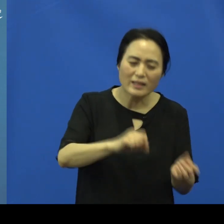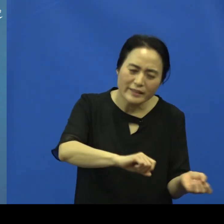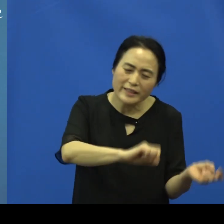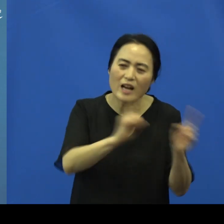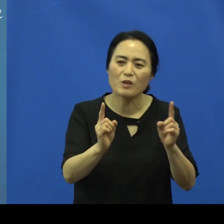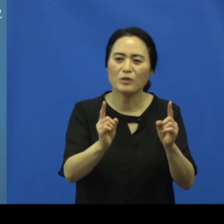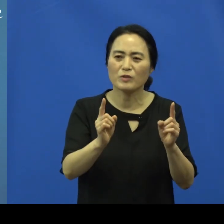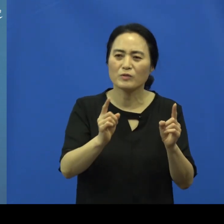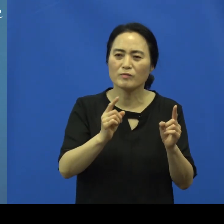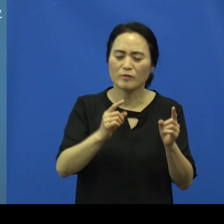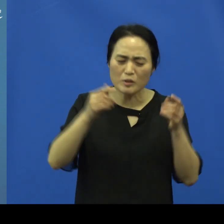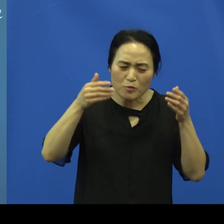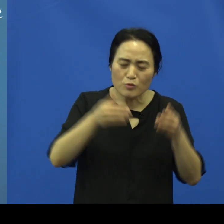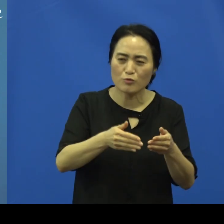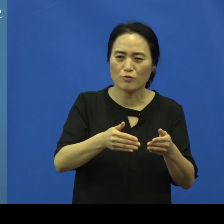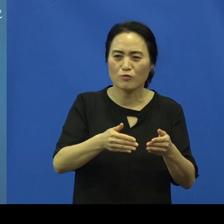있습니다.